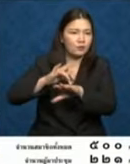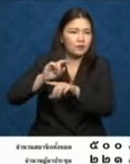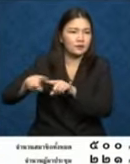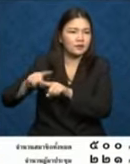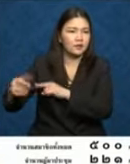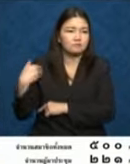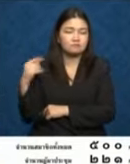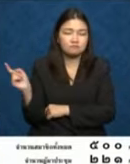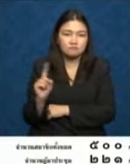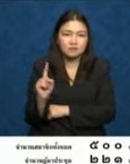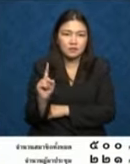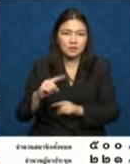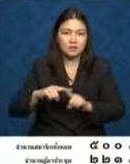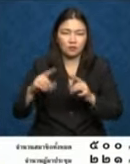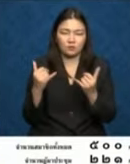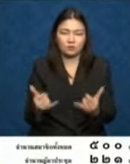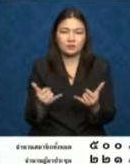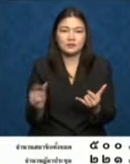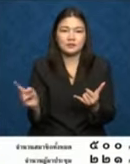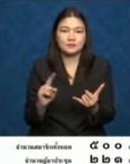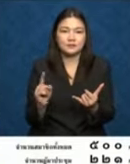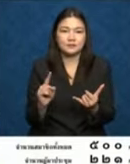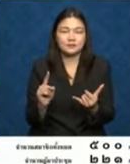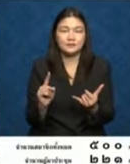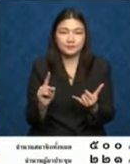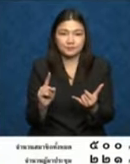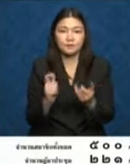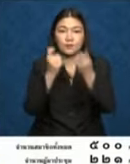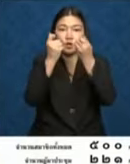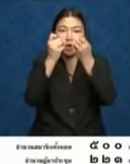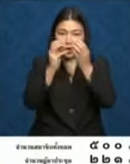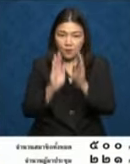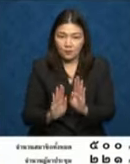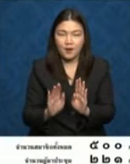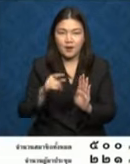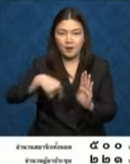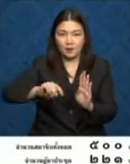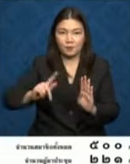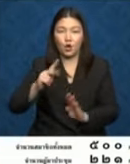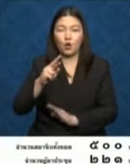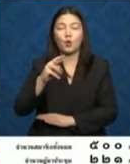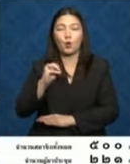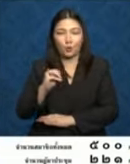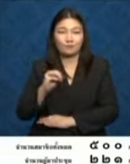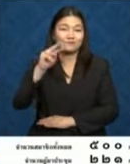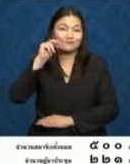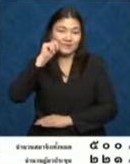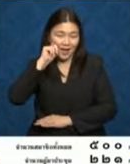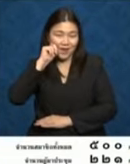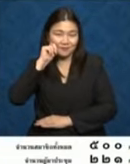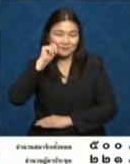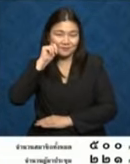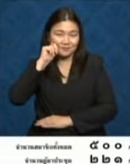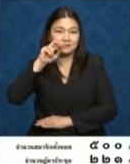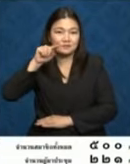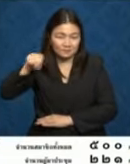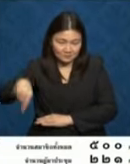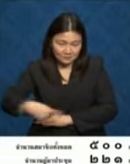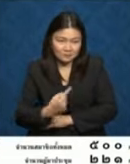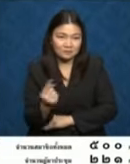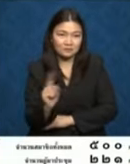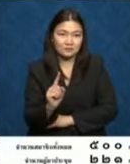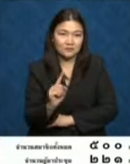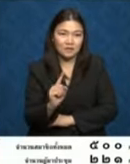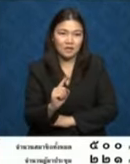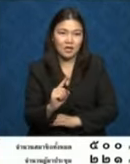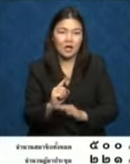อดมานะครับแต่วันนี้ทราบว่าการออกแบบโดยชลประทานโดยที่สำนักงานก่อสร้างขนาดกลางที่4ที่อำเ